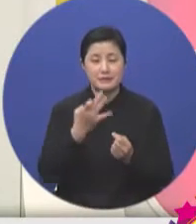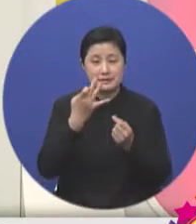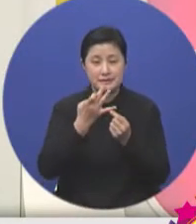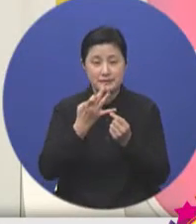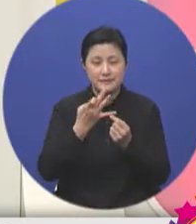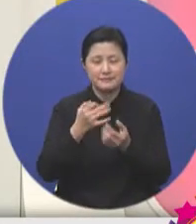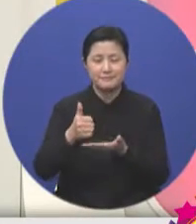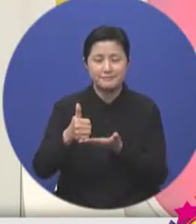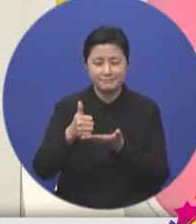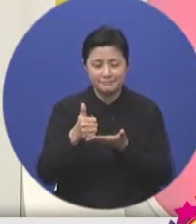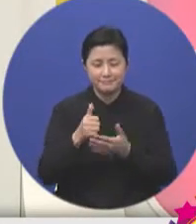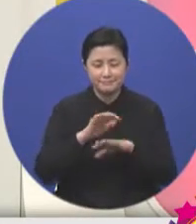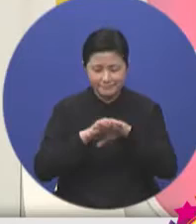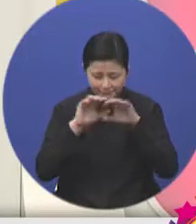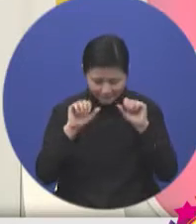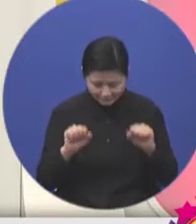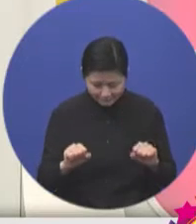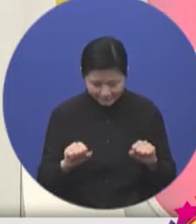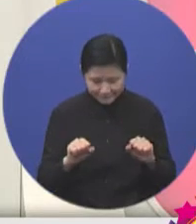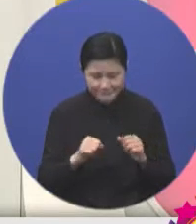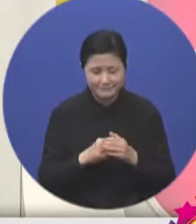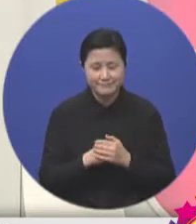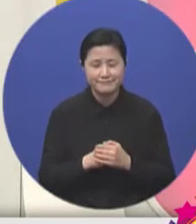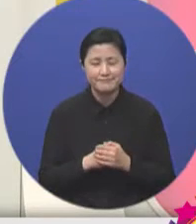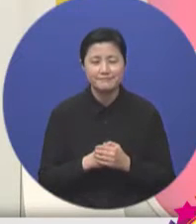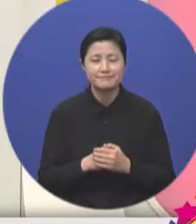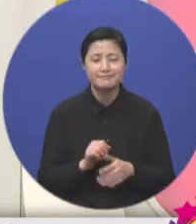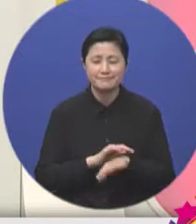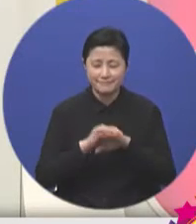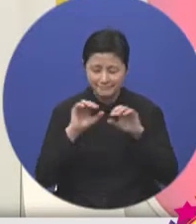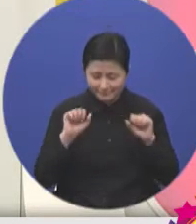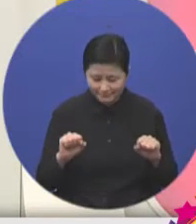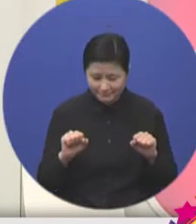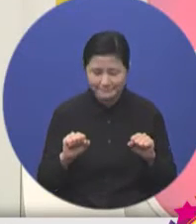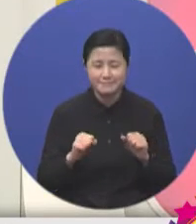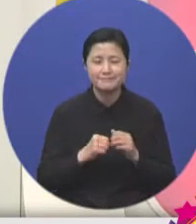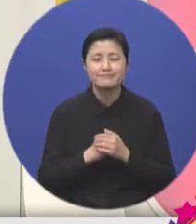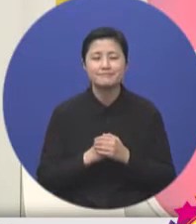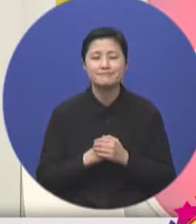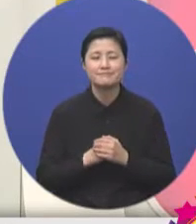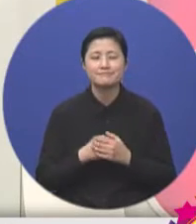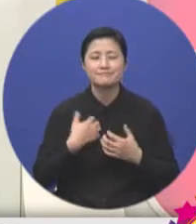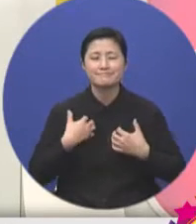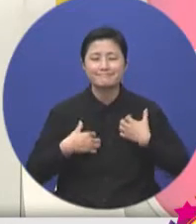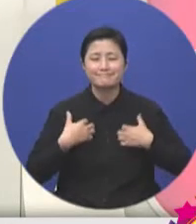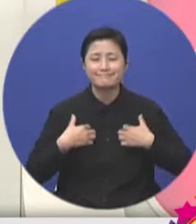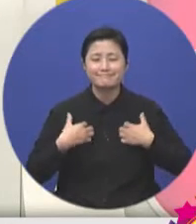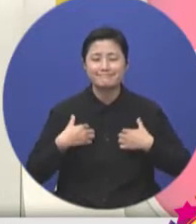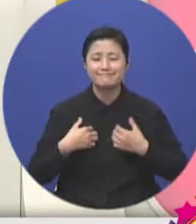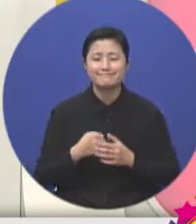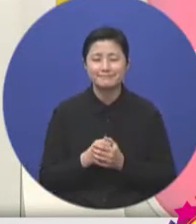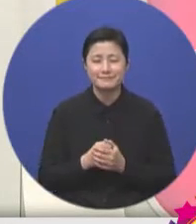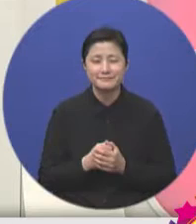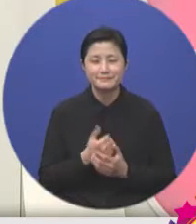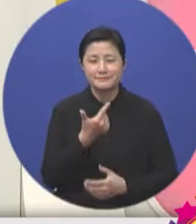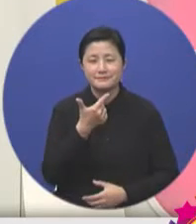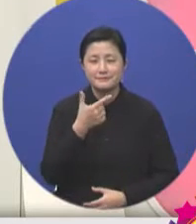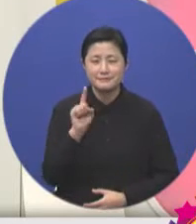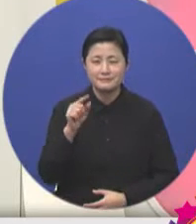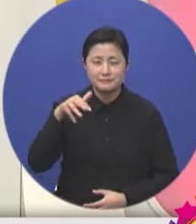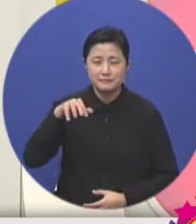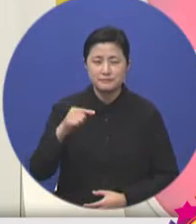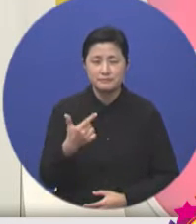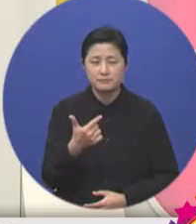또 참가자 또 네. 만나볼까요? 안녕하세요. 안녕하세요. 네 반갑습니다. 안녕하십니까 반갑습니다. 네. 나춘아